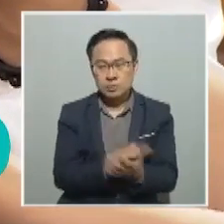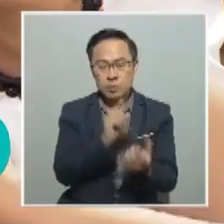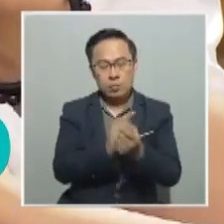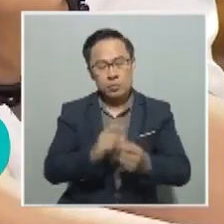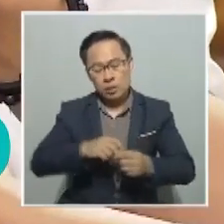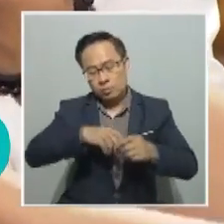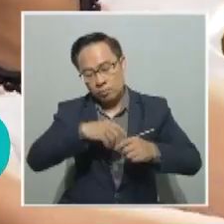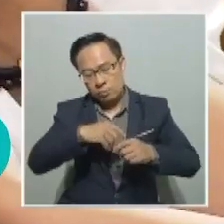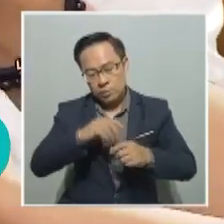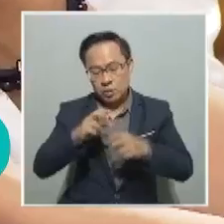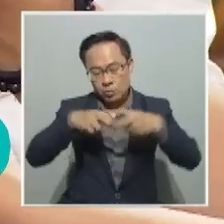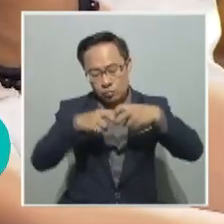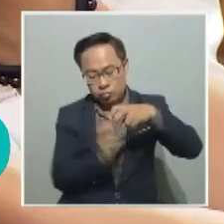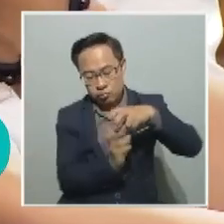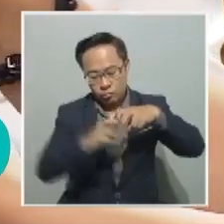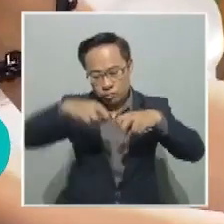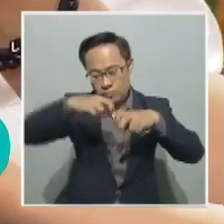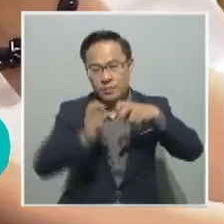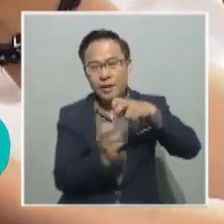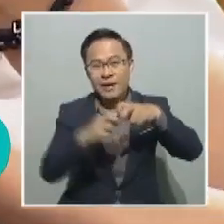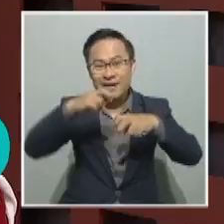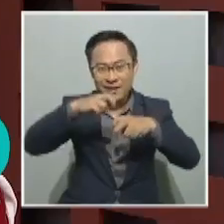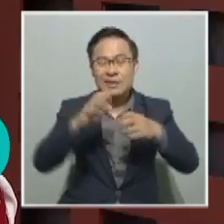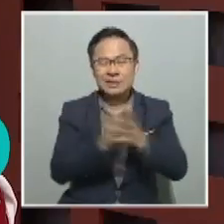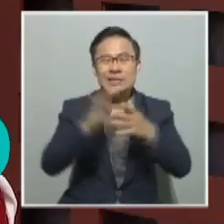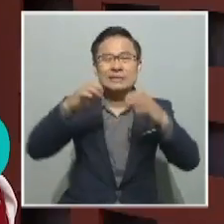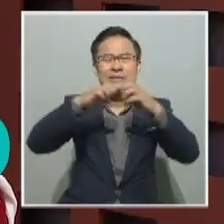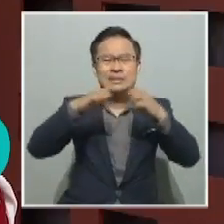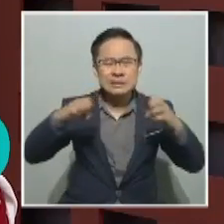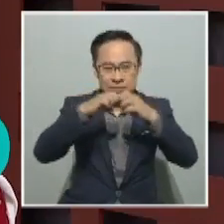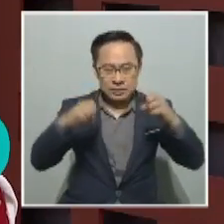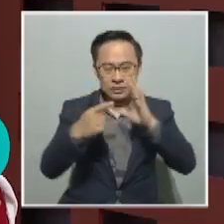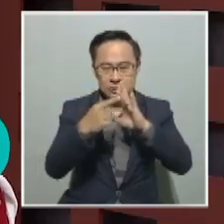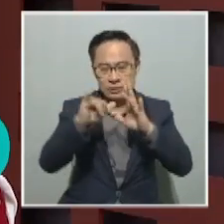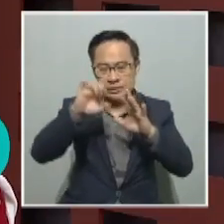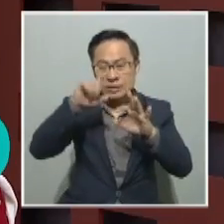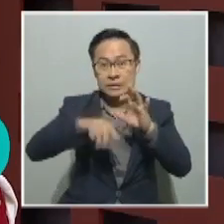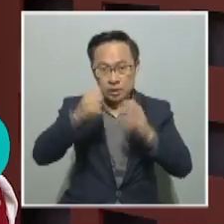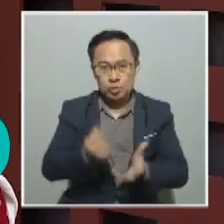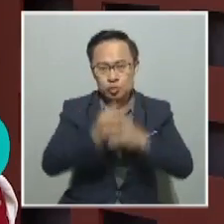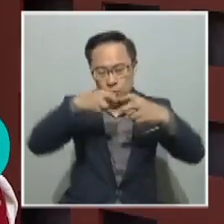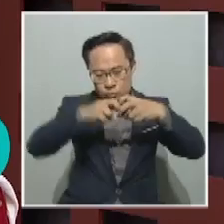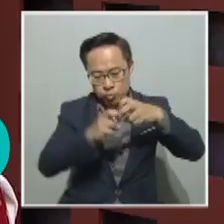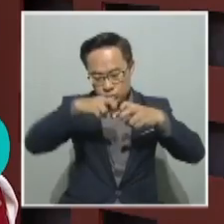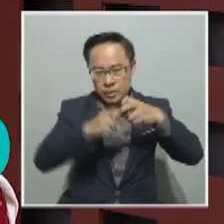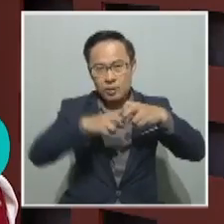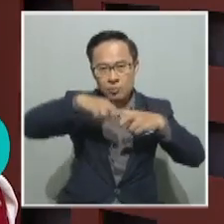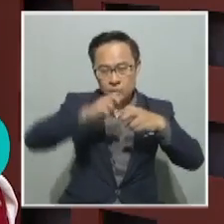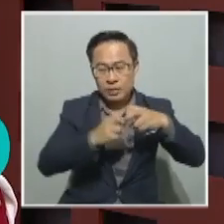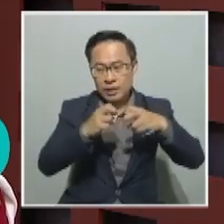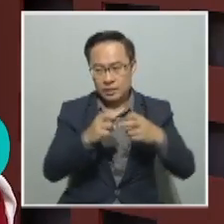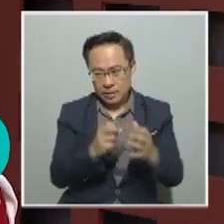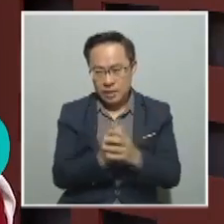ด้านหน้าหย่อนด้านหลังอาจจะตึงด้านหลังหย่อนด้านหน้า ก็ให้ไปได้ พอมาด้านหลังใช่เพราะฉะนั้นแล้วพอเวลากางแขนขึ้นบนเนี่ยข้างล่